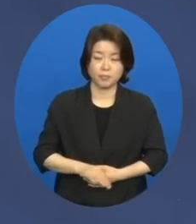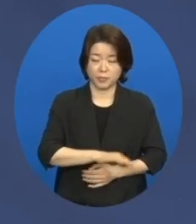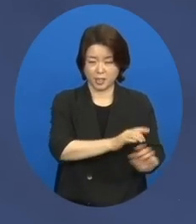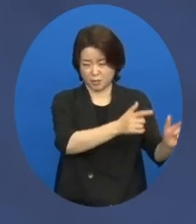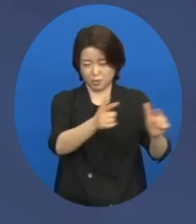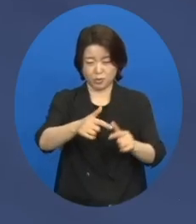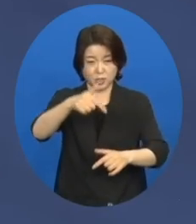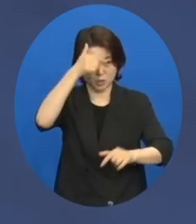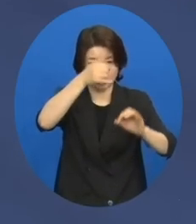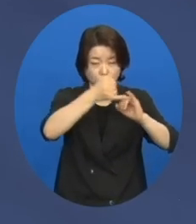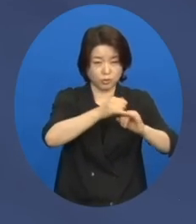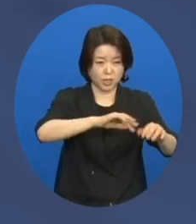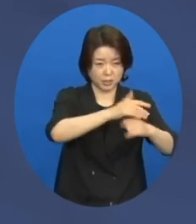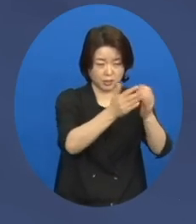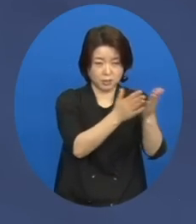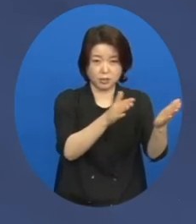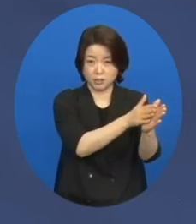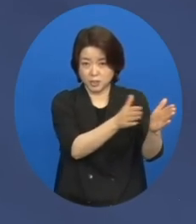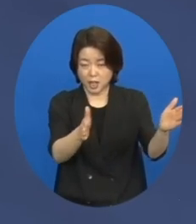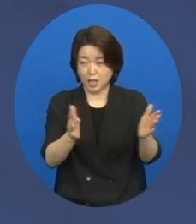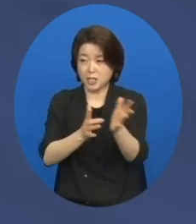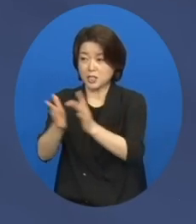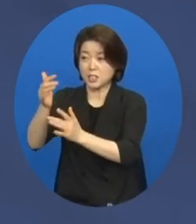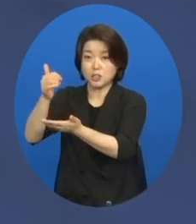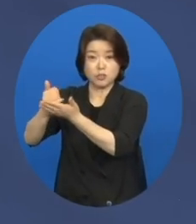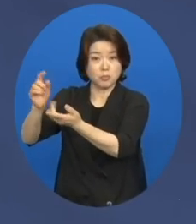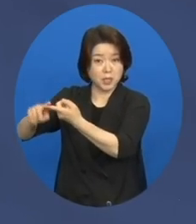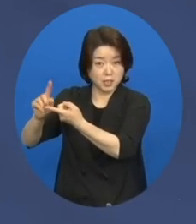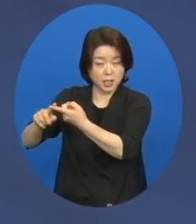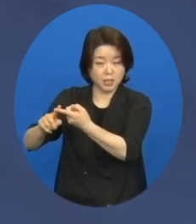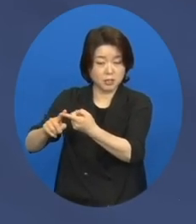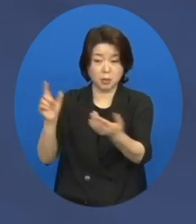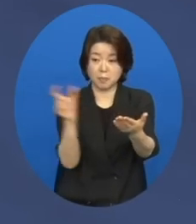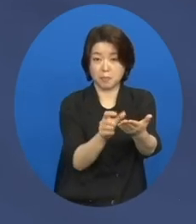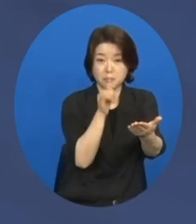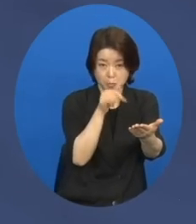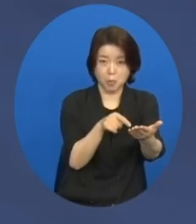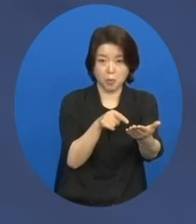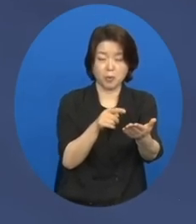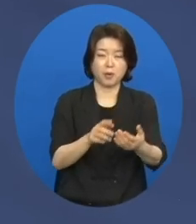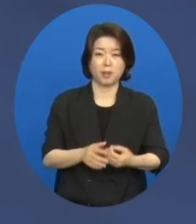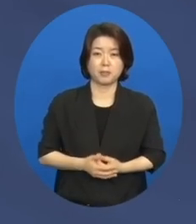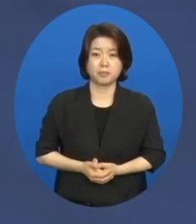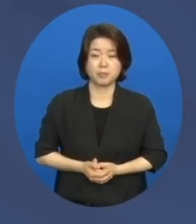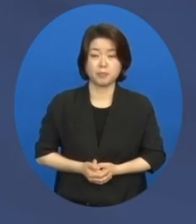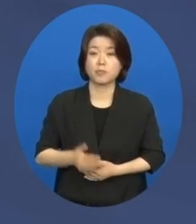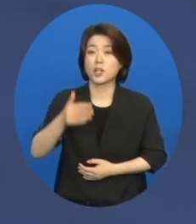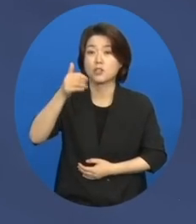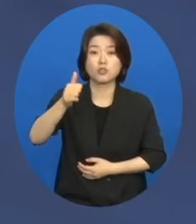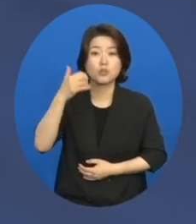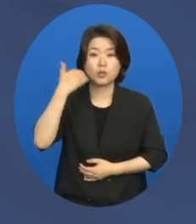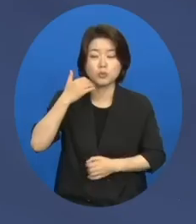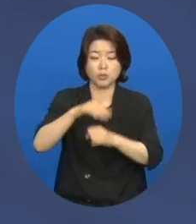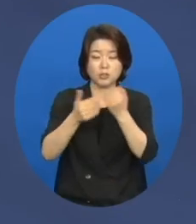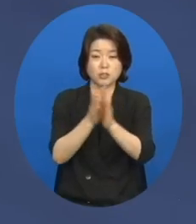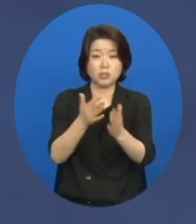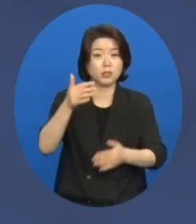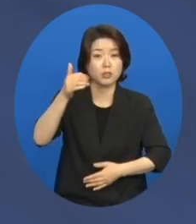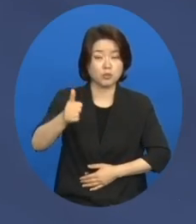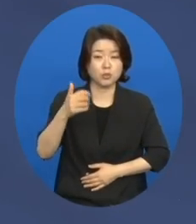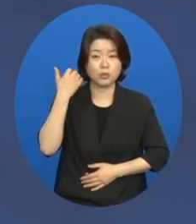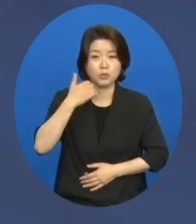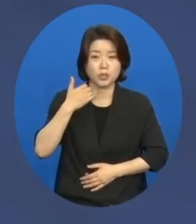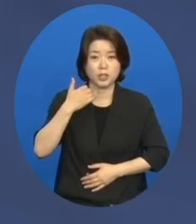모든 구약 성경 전부가 예수님에 관하여 하신 말씀이다 이렇게 말해요. 그 주인공이, 성경의 주인공이,